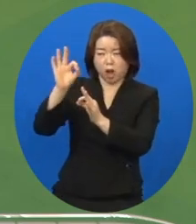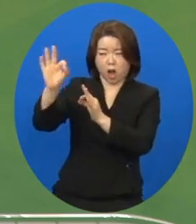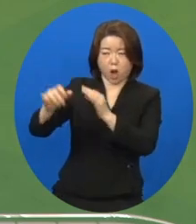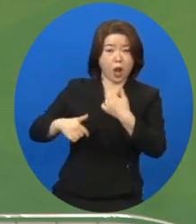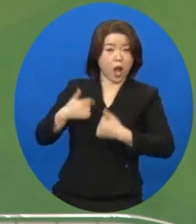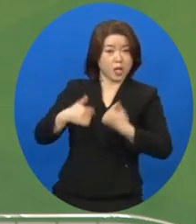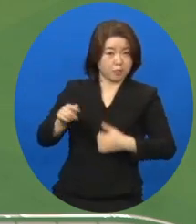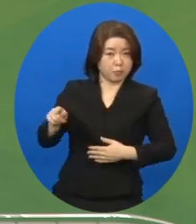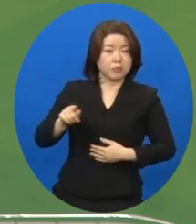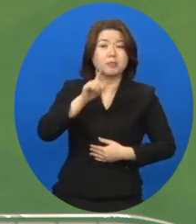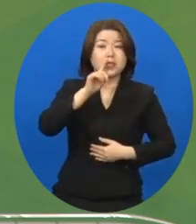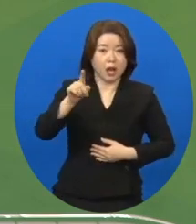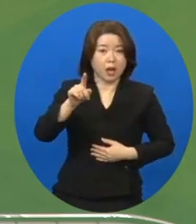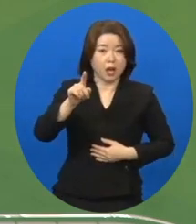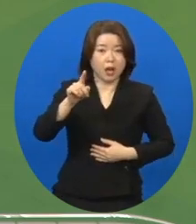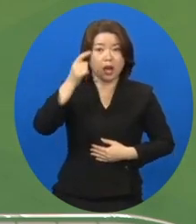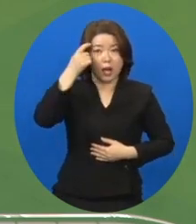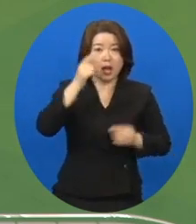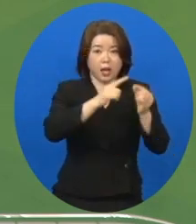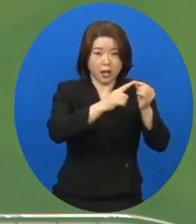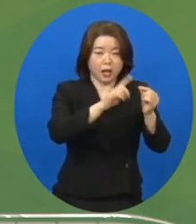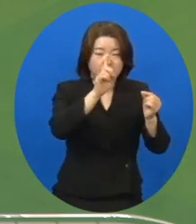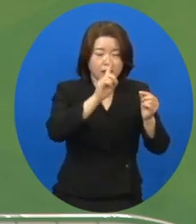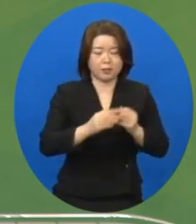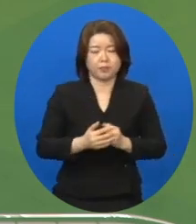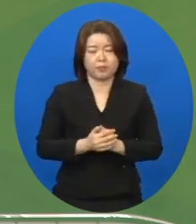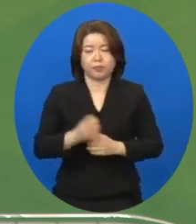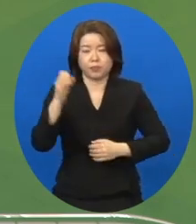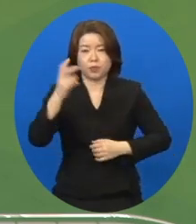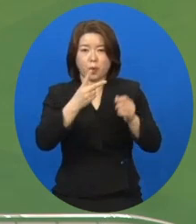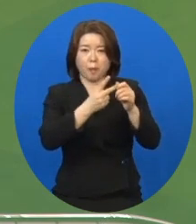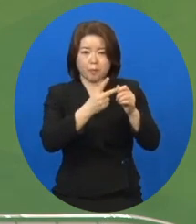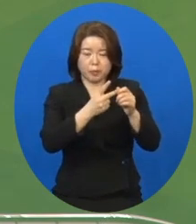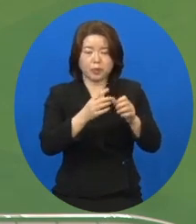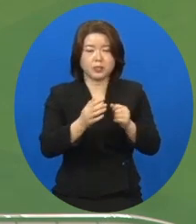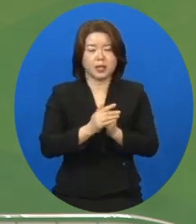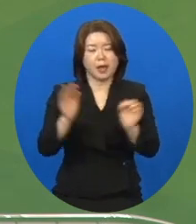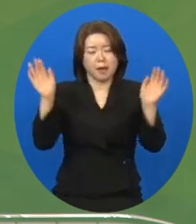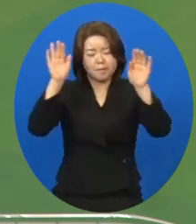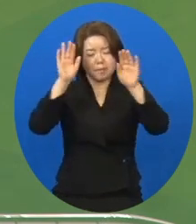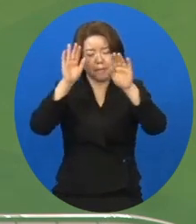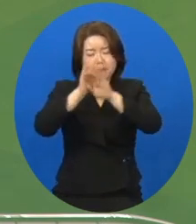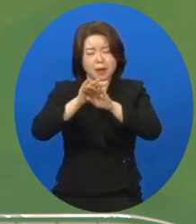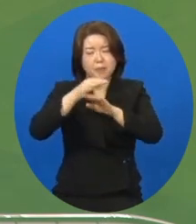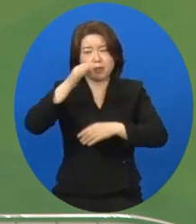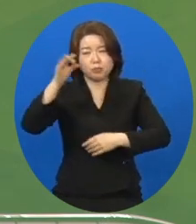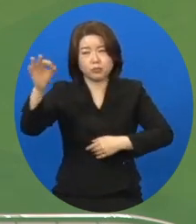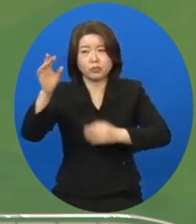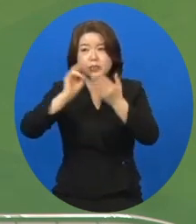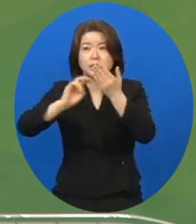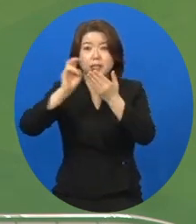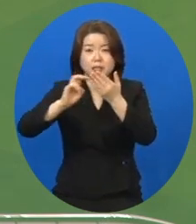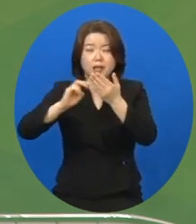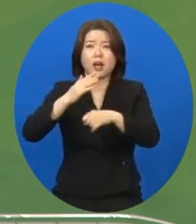기쁨이라. 그리고 밤에 부르는 찬양을 하나님이 기뻐하십니다.